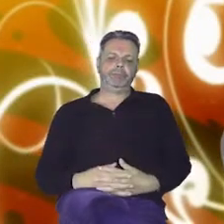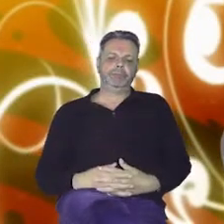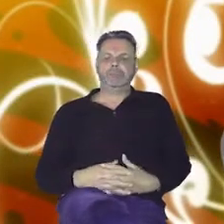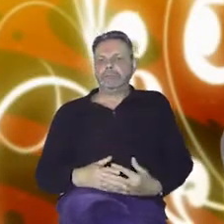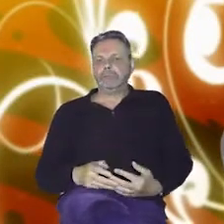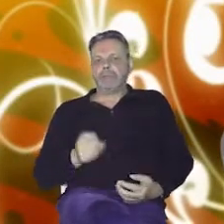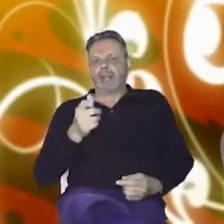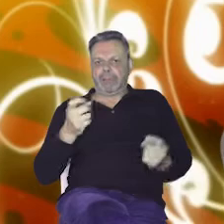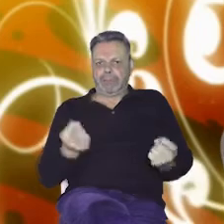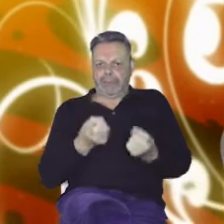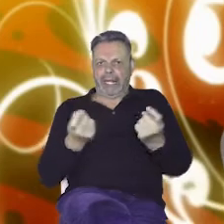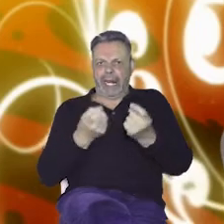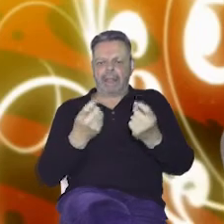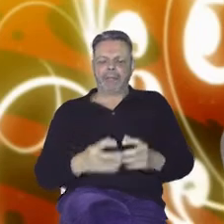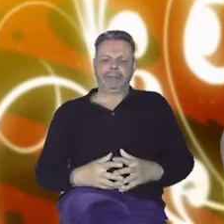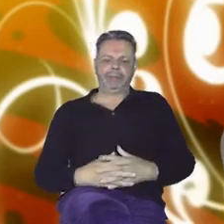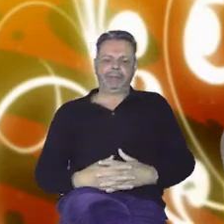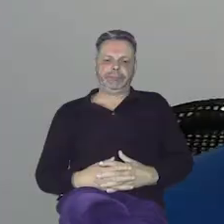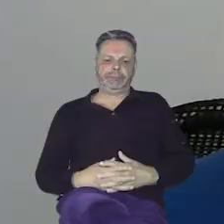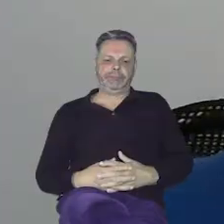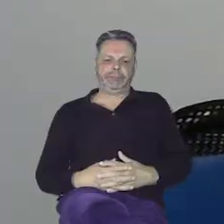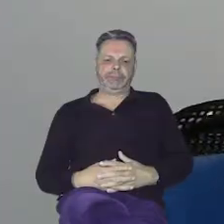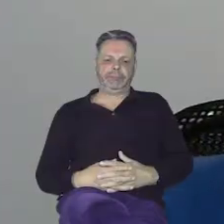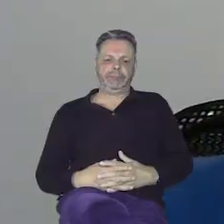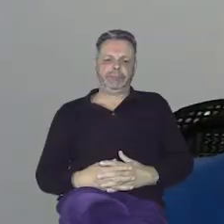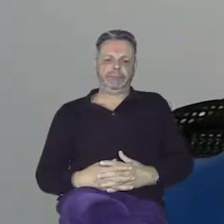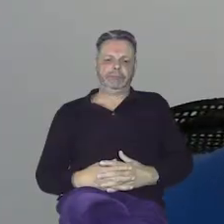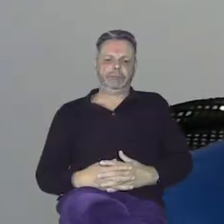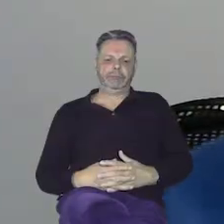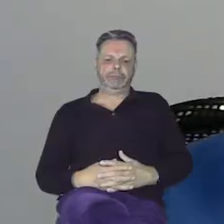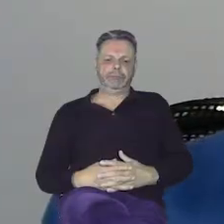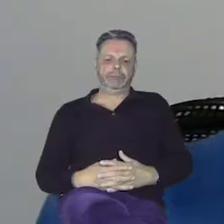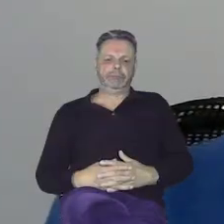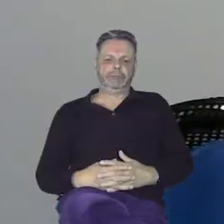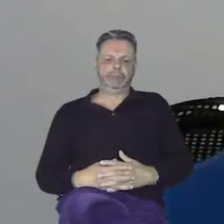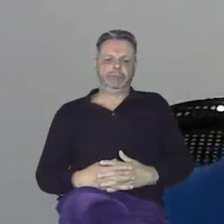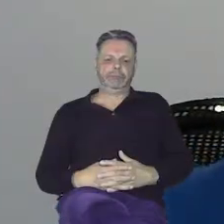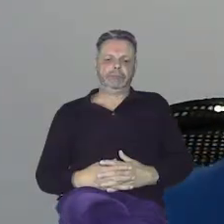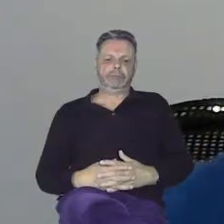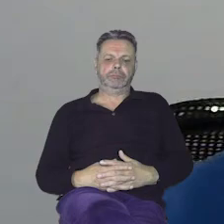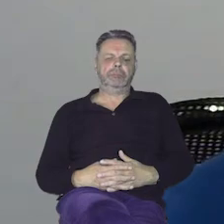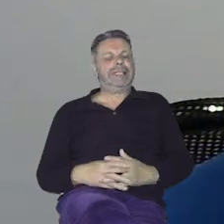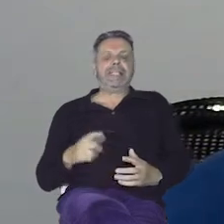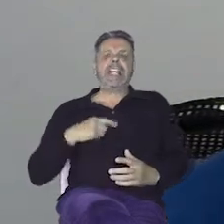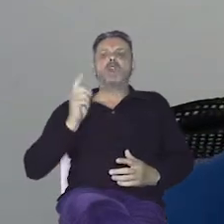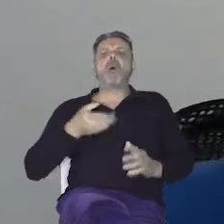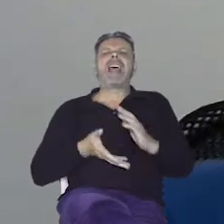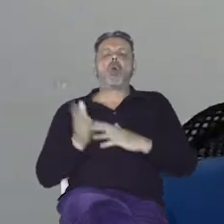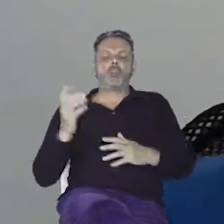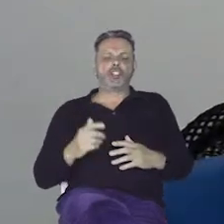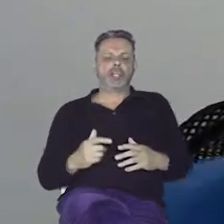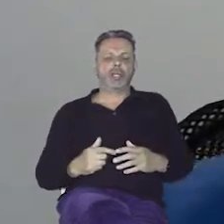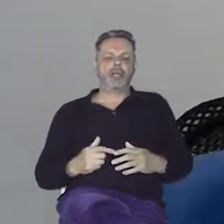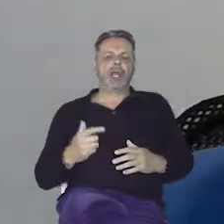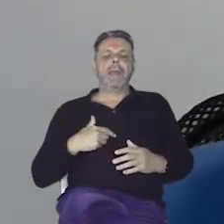koju moram staviti? Hoćete ostati još s nama? Sonja, ja ću vas, mislim, morati pozdraviti. Do. Jer ja meni počinje